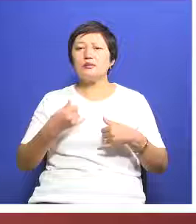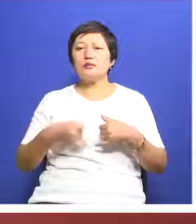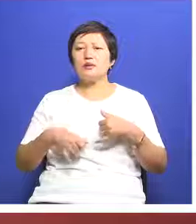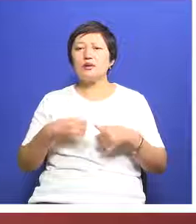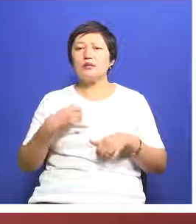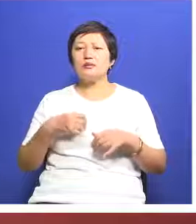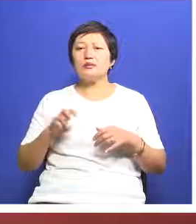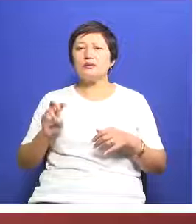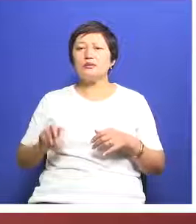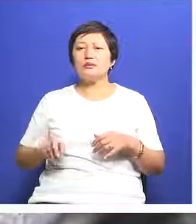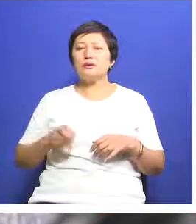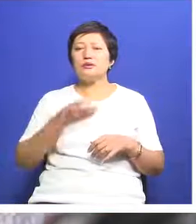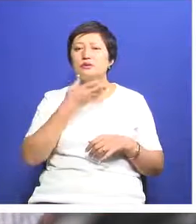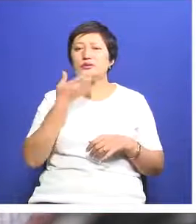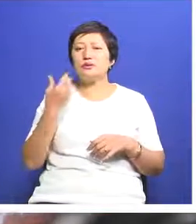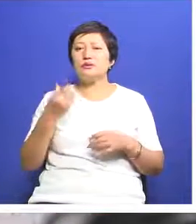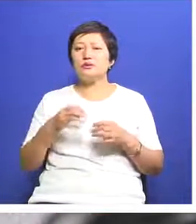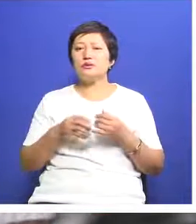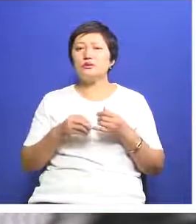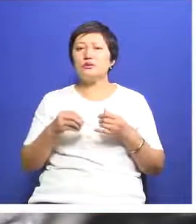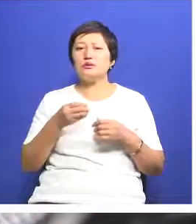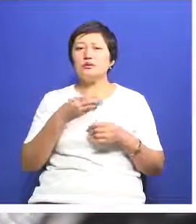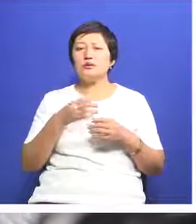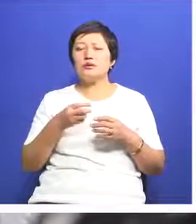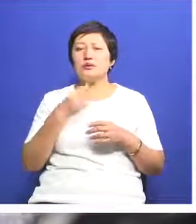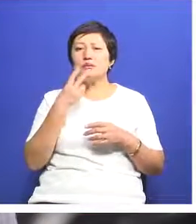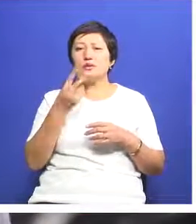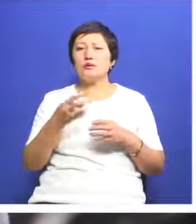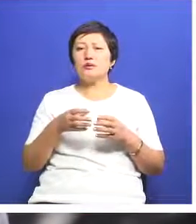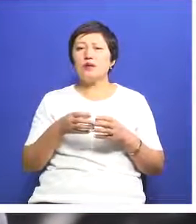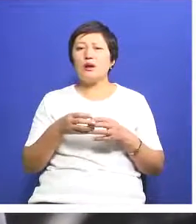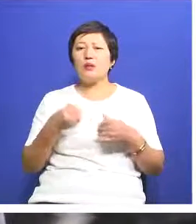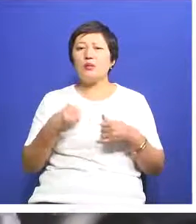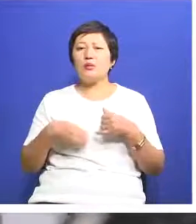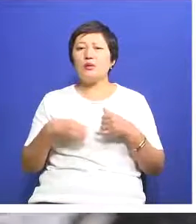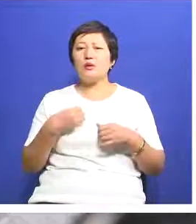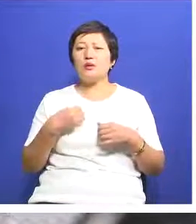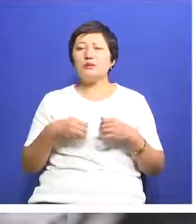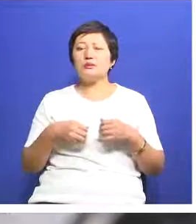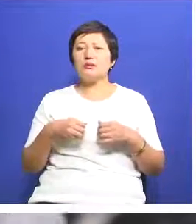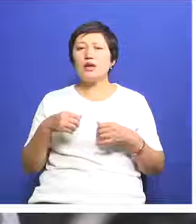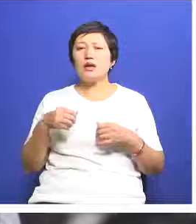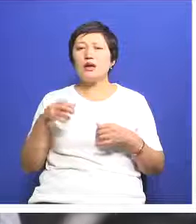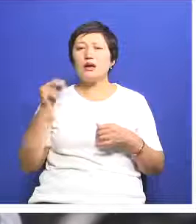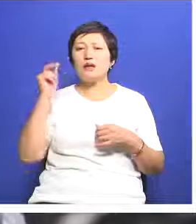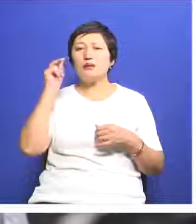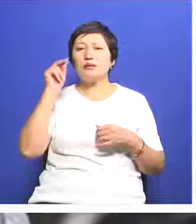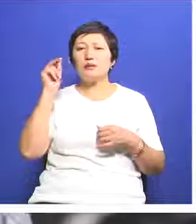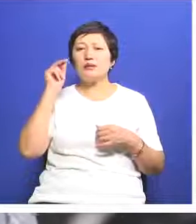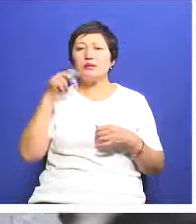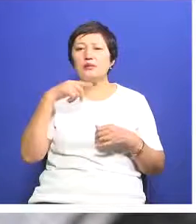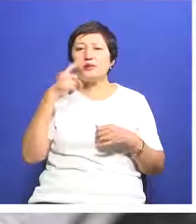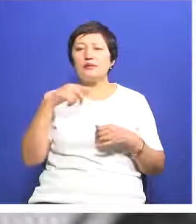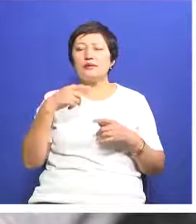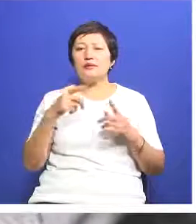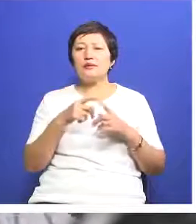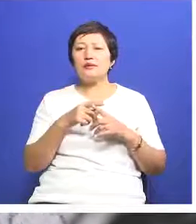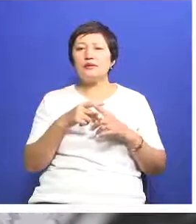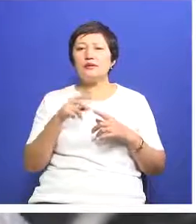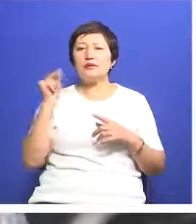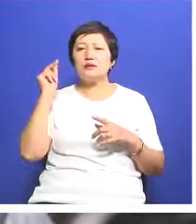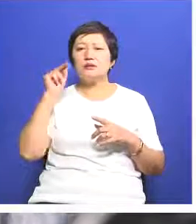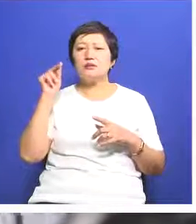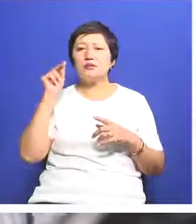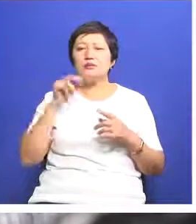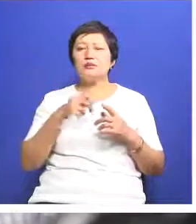ана отыратын жер жоқ енді. Нұрбек айналайын барып көрсең, ана жердегі мұғалімдерге жаның ашиды, ана жерде қайтып сабақ беріп асың деп. Сабақ беріп